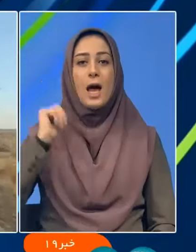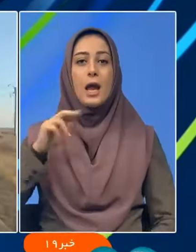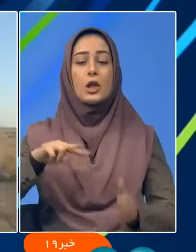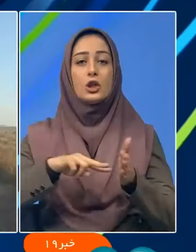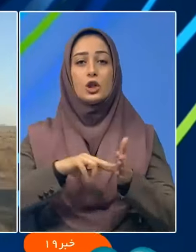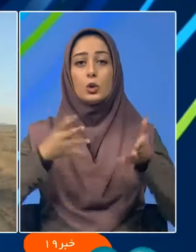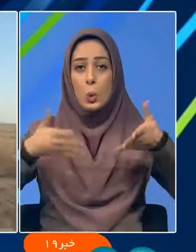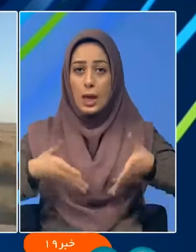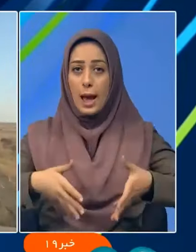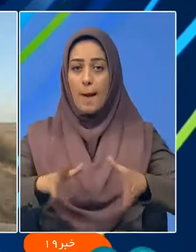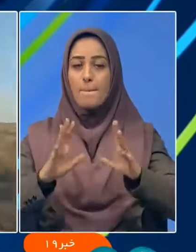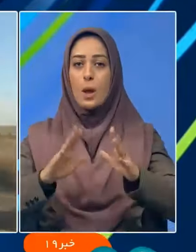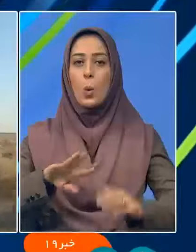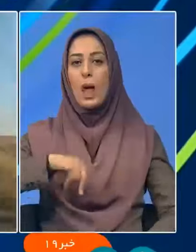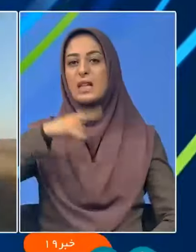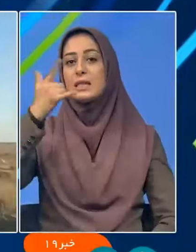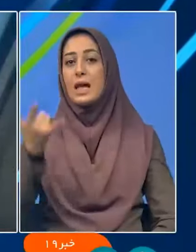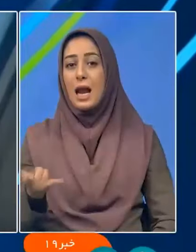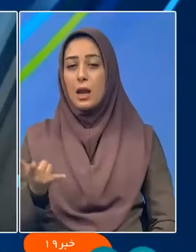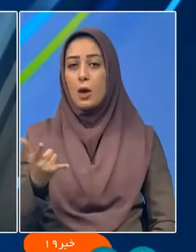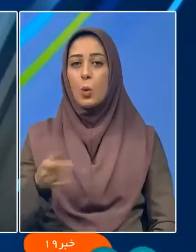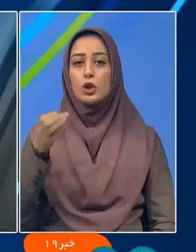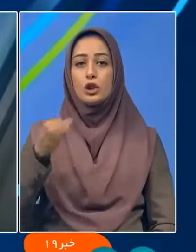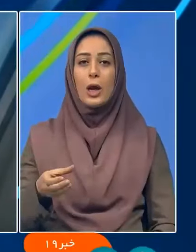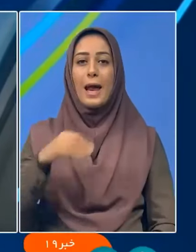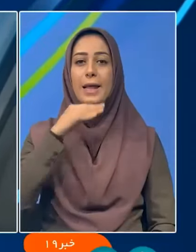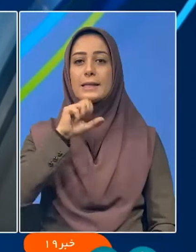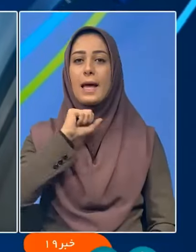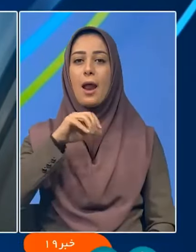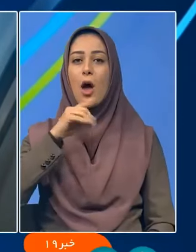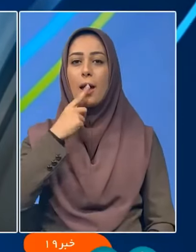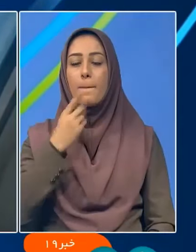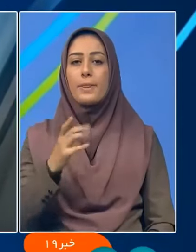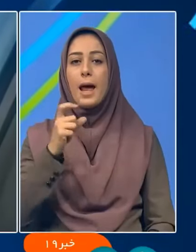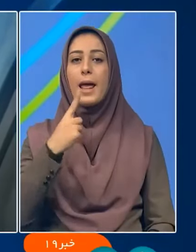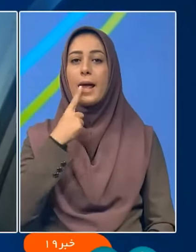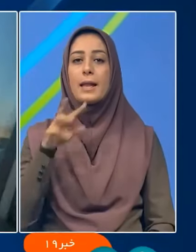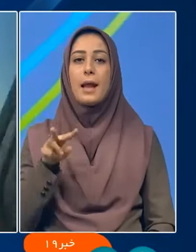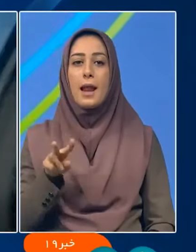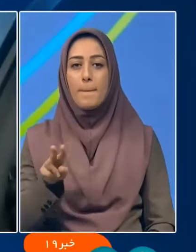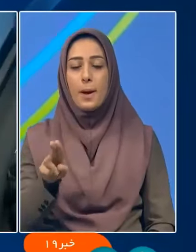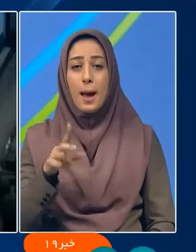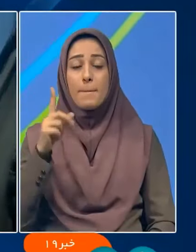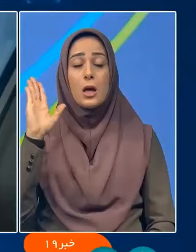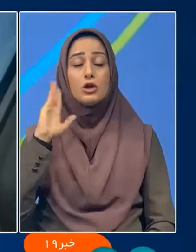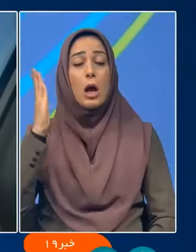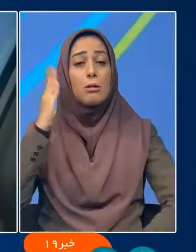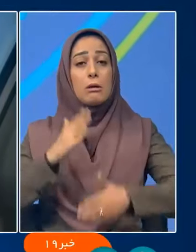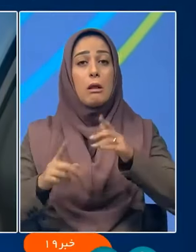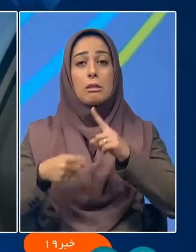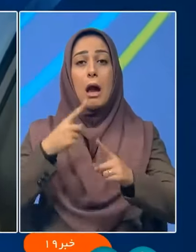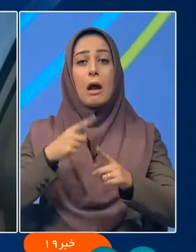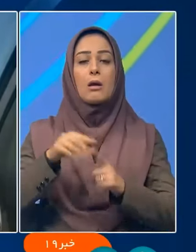داشتند سرنگون کرد. شهر راهبردی سراقب در استان ادلب هم صحنه درگیری های شدید بوده و به